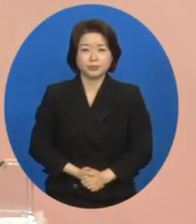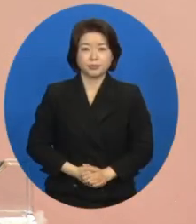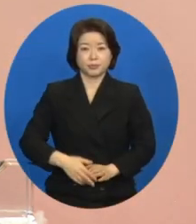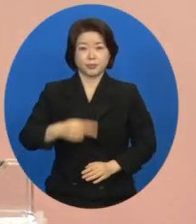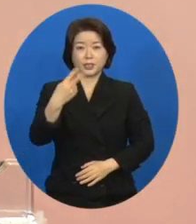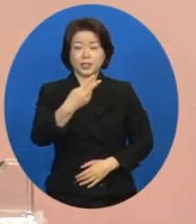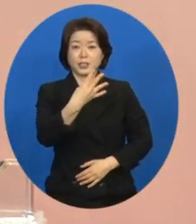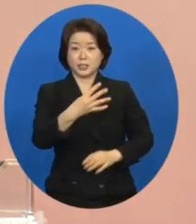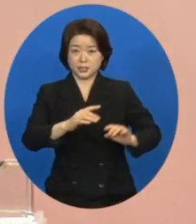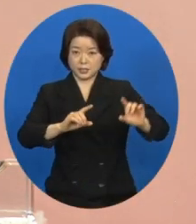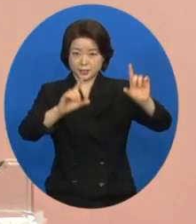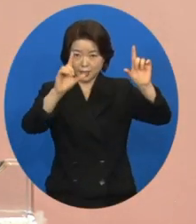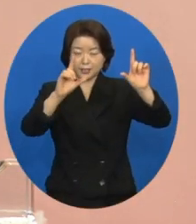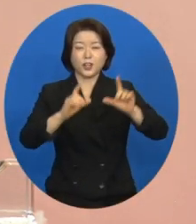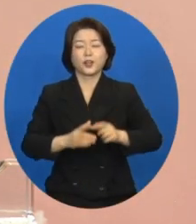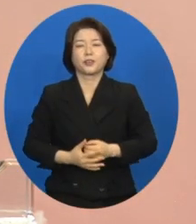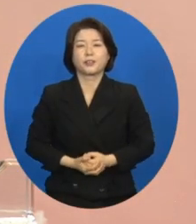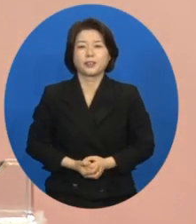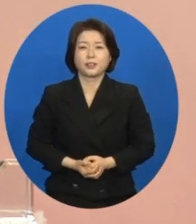2004년